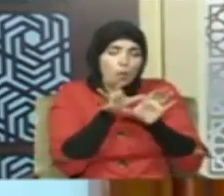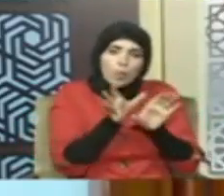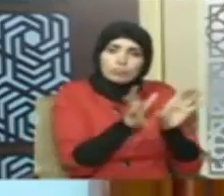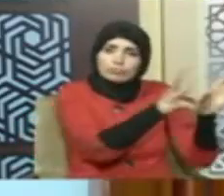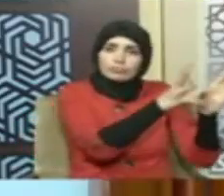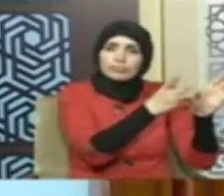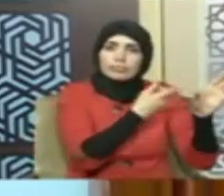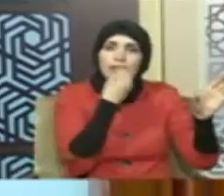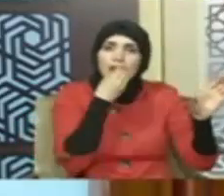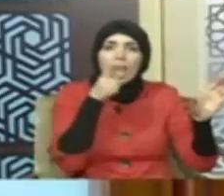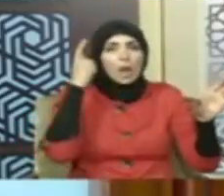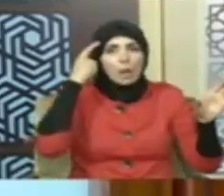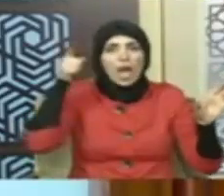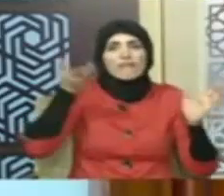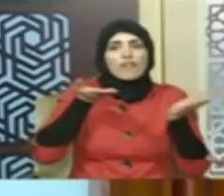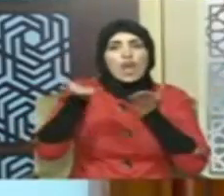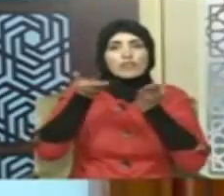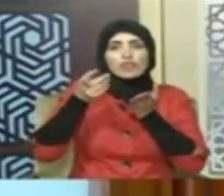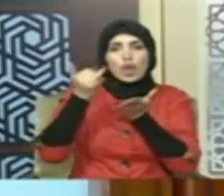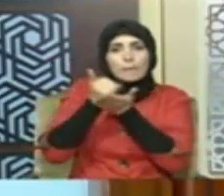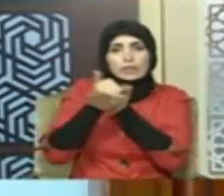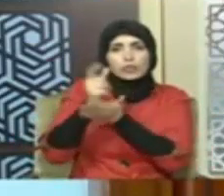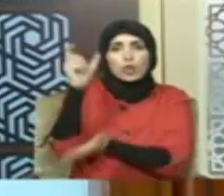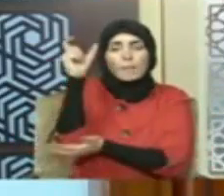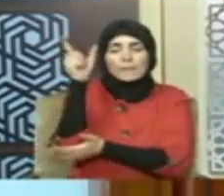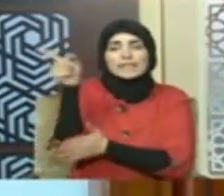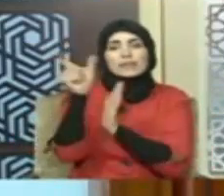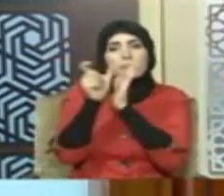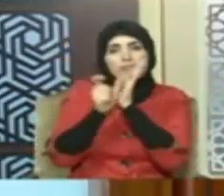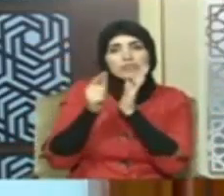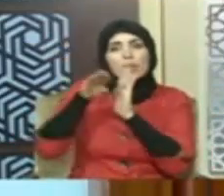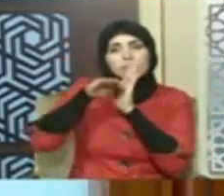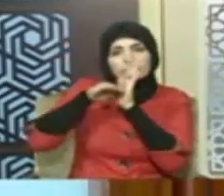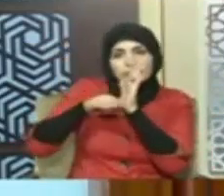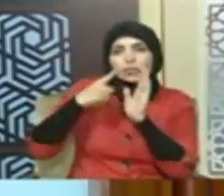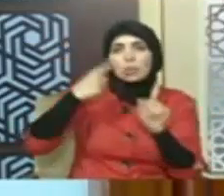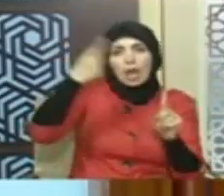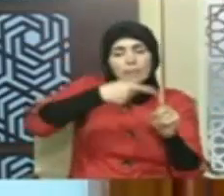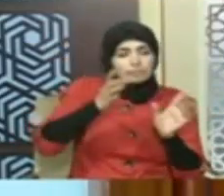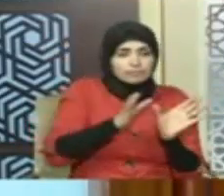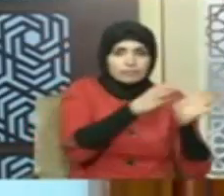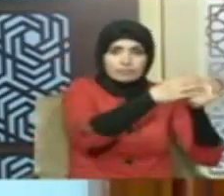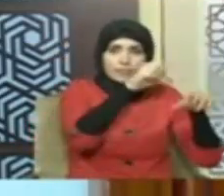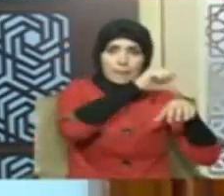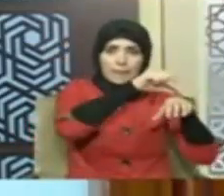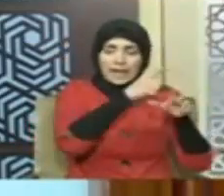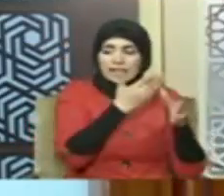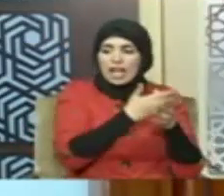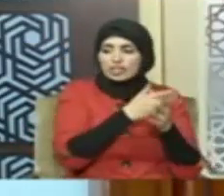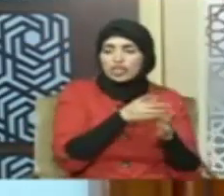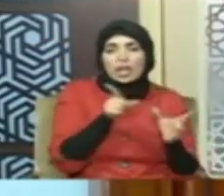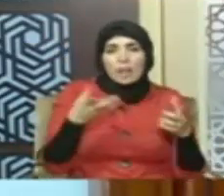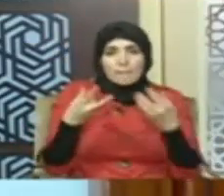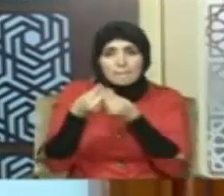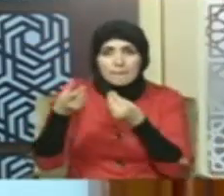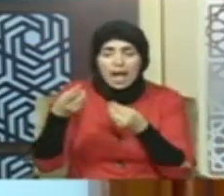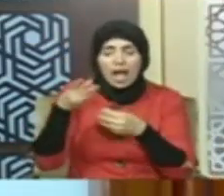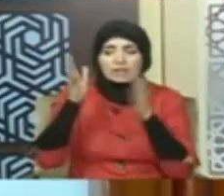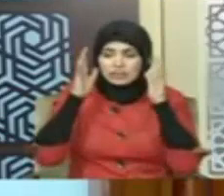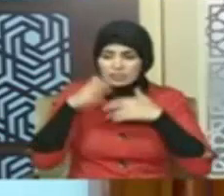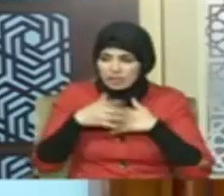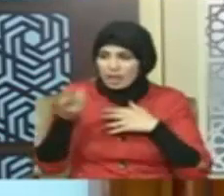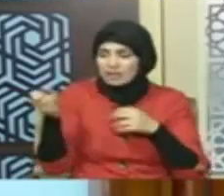بمعرفة إدارة المسجد أو بصورة تنظمها إدارة المسجد، حتى لا نخرج بالعبادة إلى